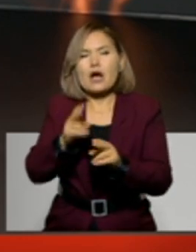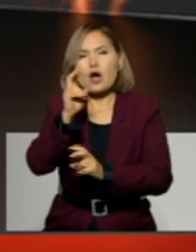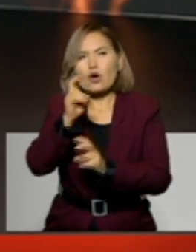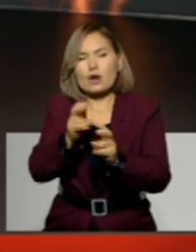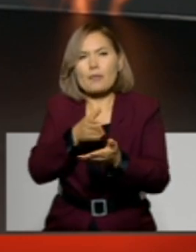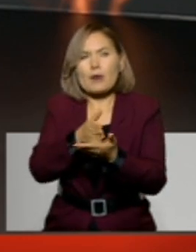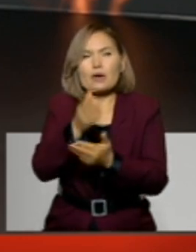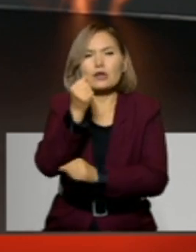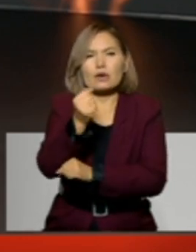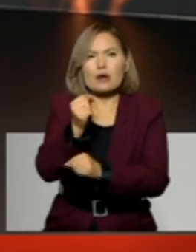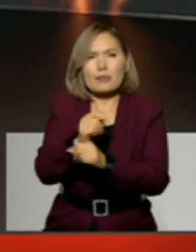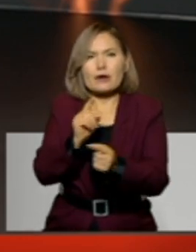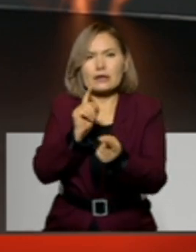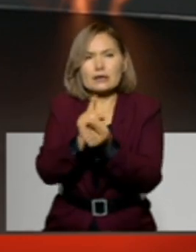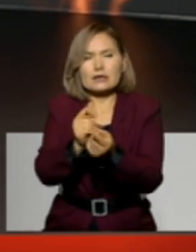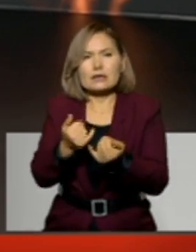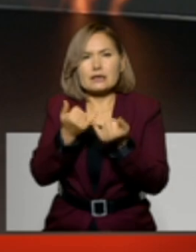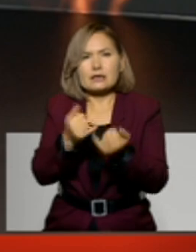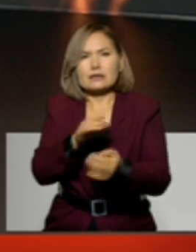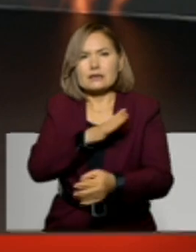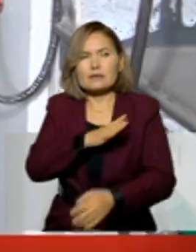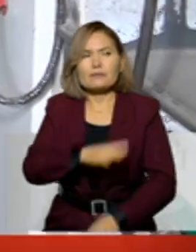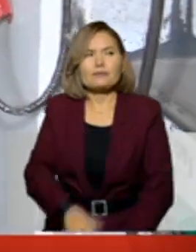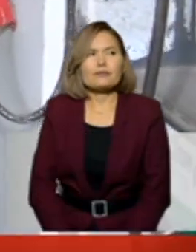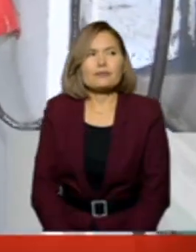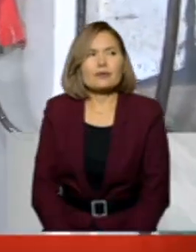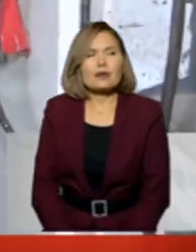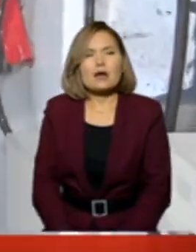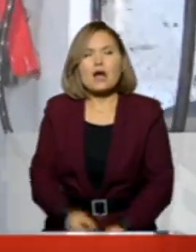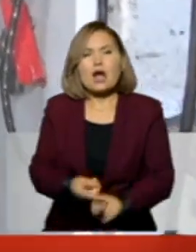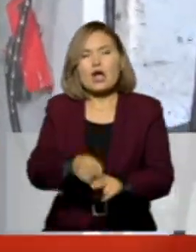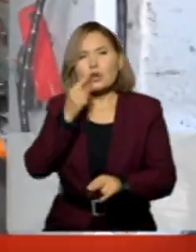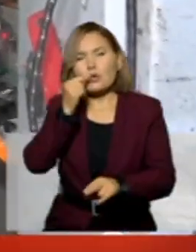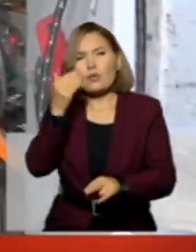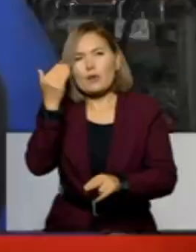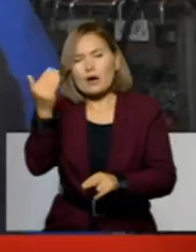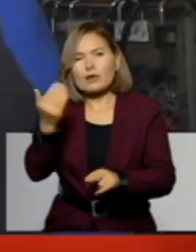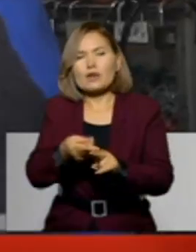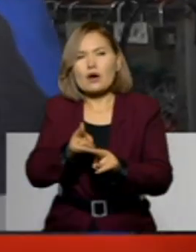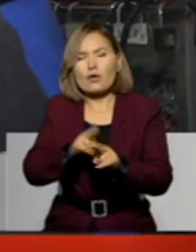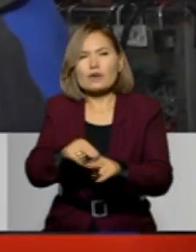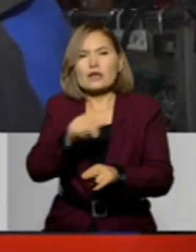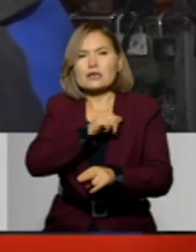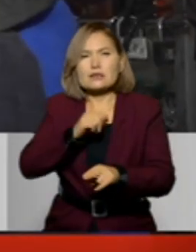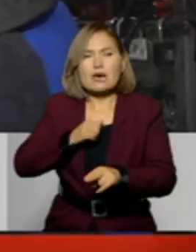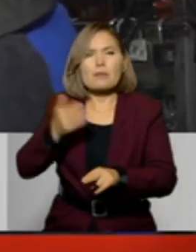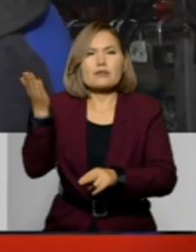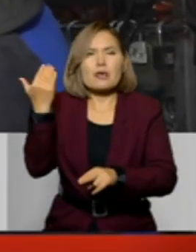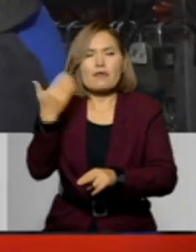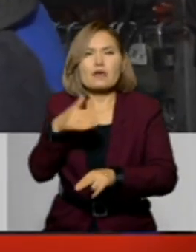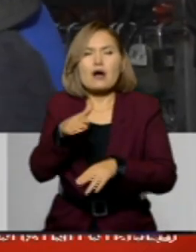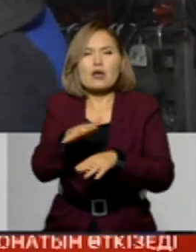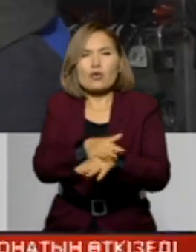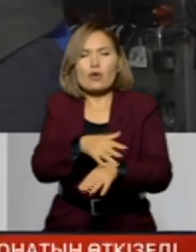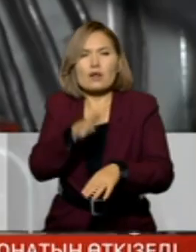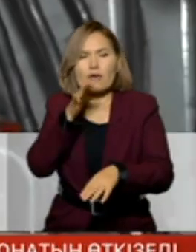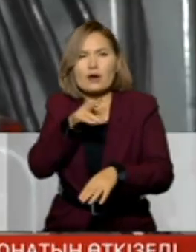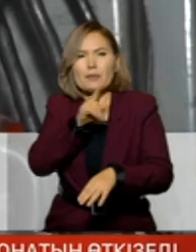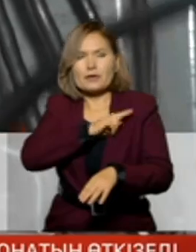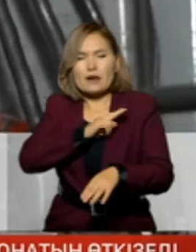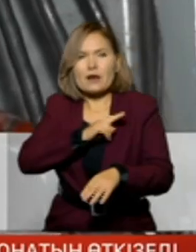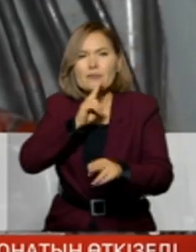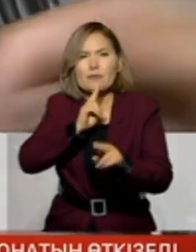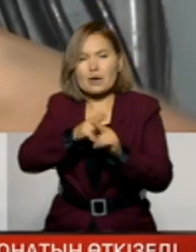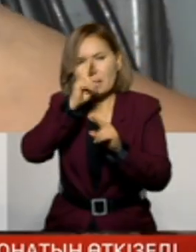барып, кеншілермен тілдесті. Нұргелді Қылышбаев кеншілер отбасында дүниеге келген, қосағасы тіпті әпкесі де